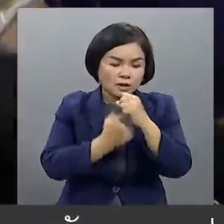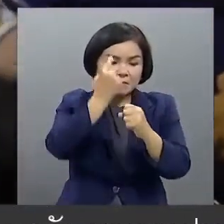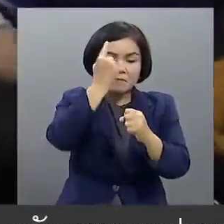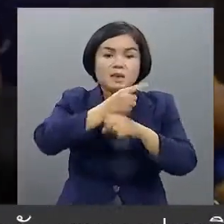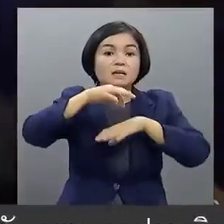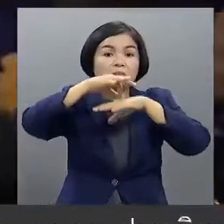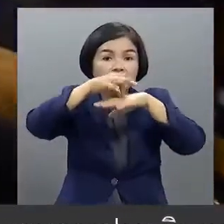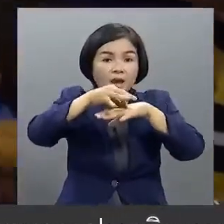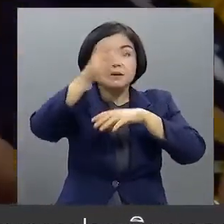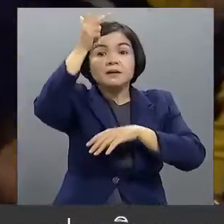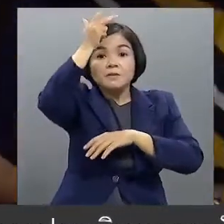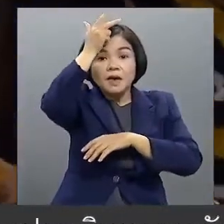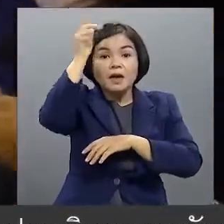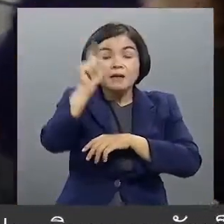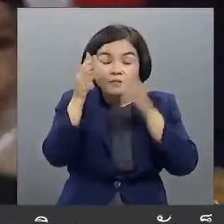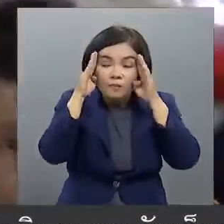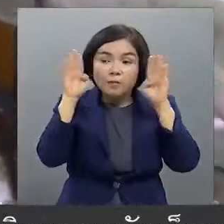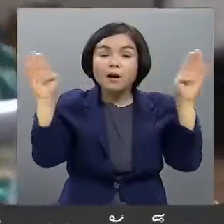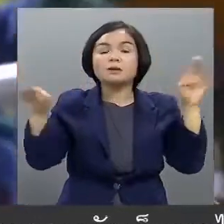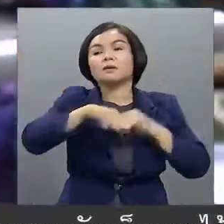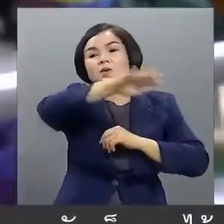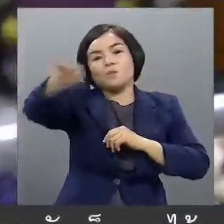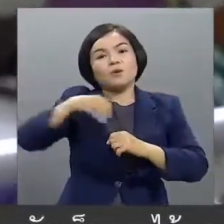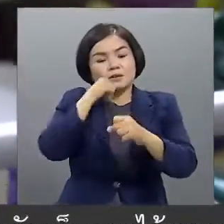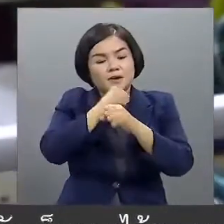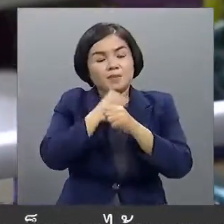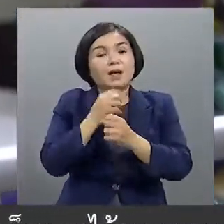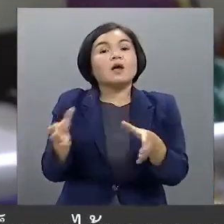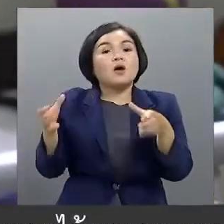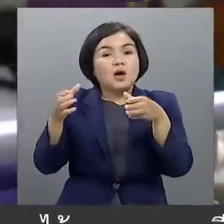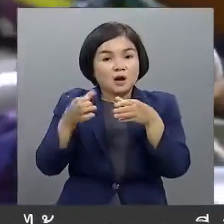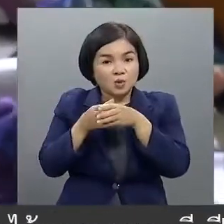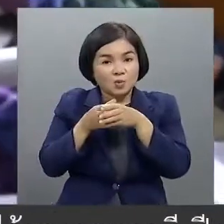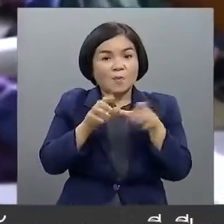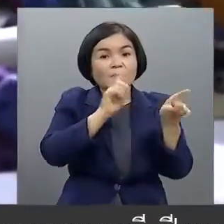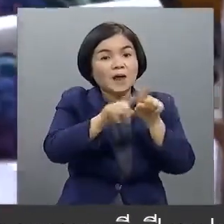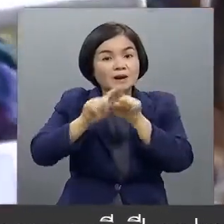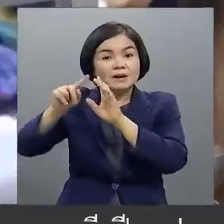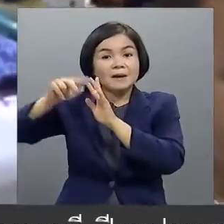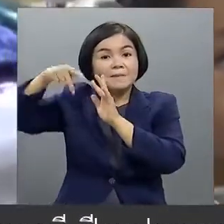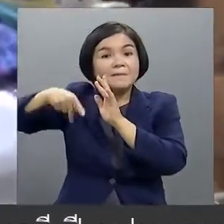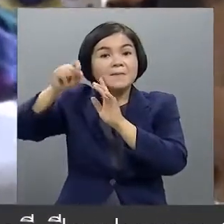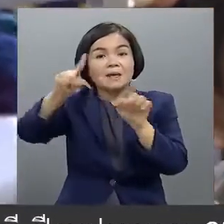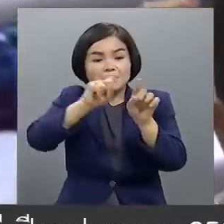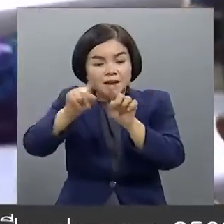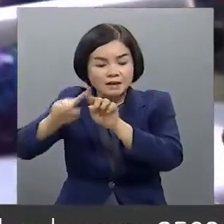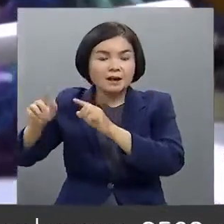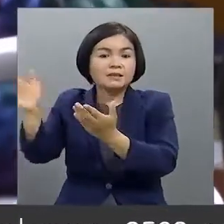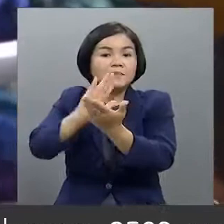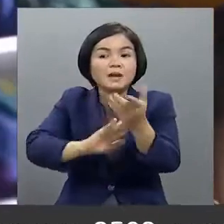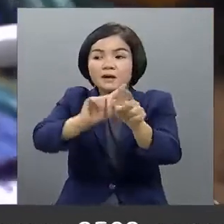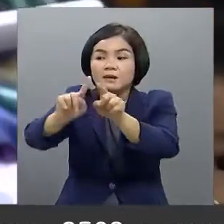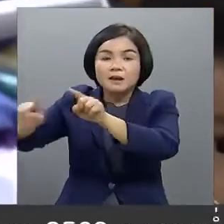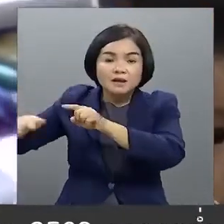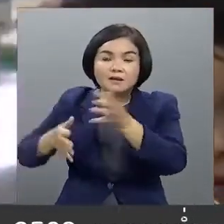ตูบานใหม่ให้สาวงามร่วมทำงานเพื่อกลุ่ม LGBTQ จากหลากหลายประเทศและช่วยให้เธอเรียนรู้ผ่านประสบการณ์ร่ว